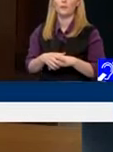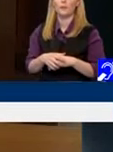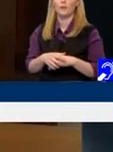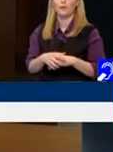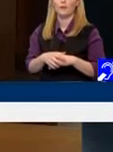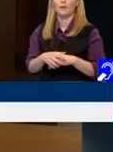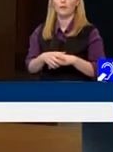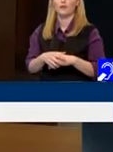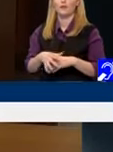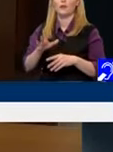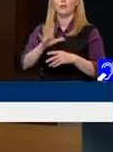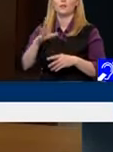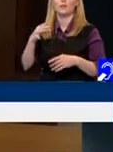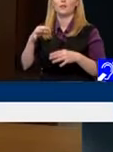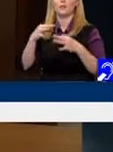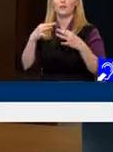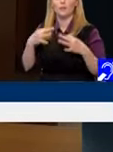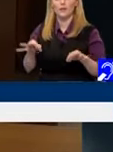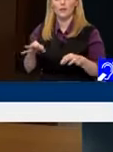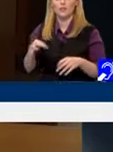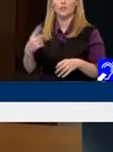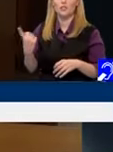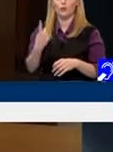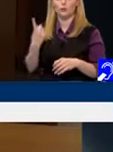consolida independența și autonomia